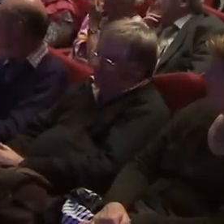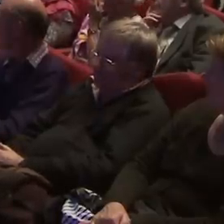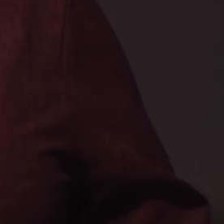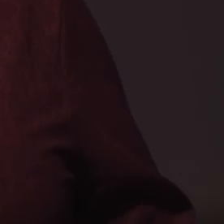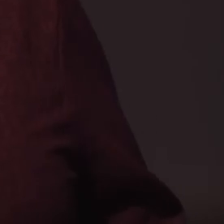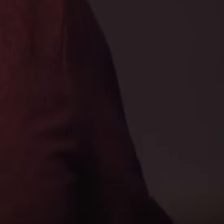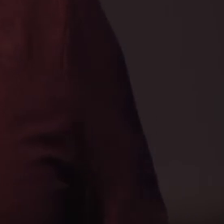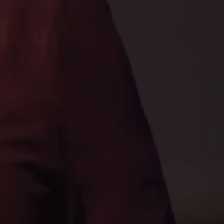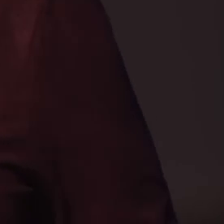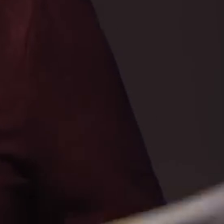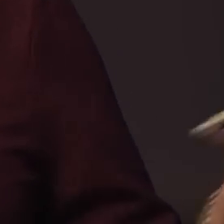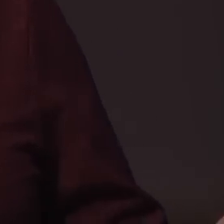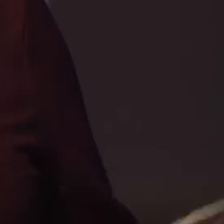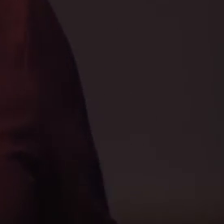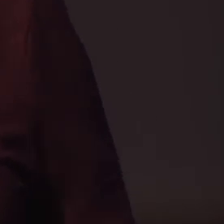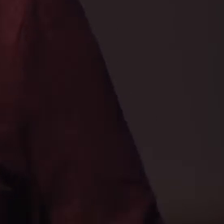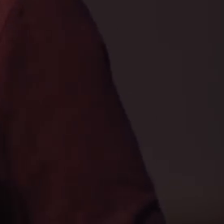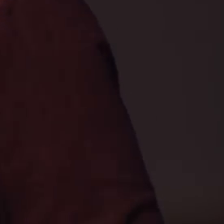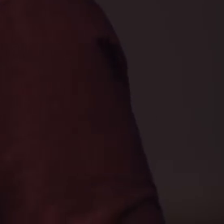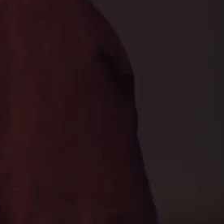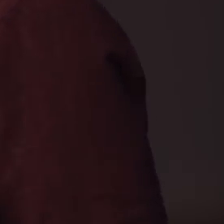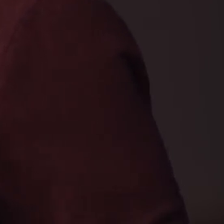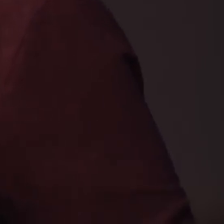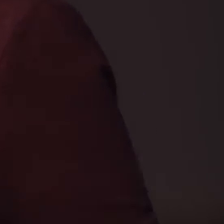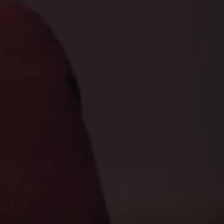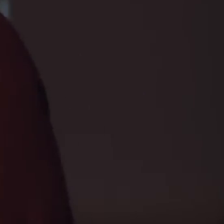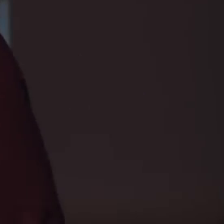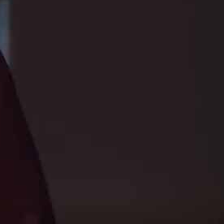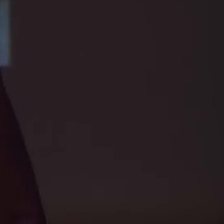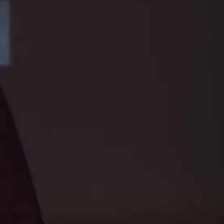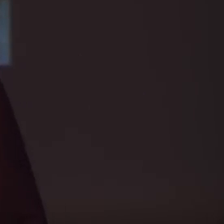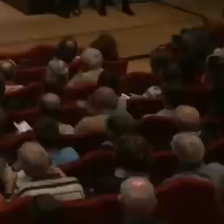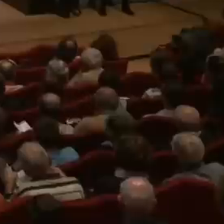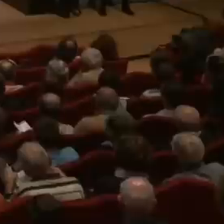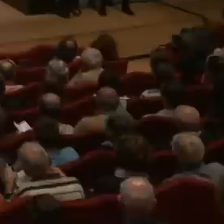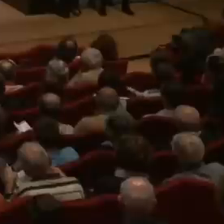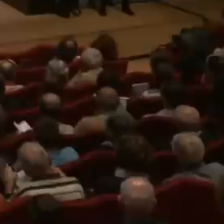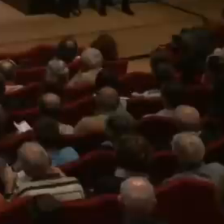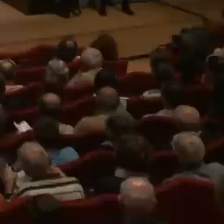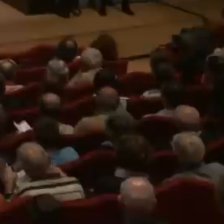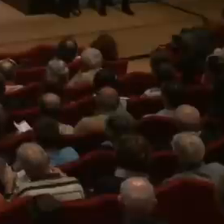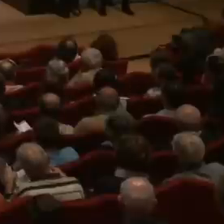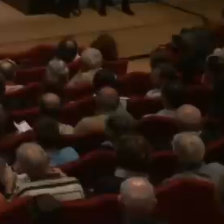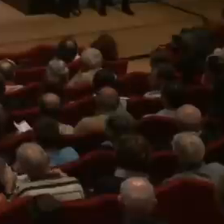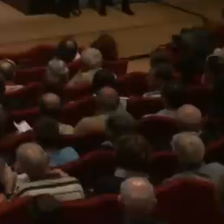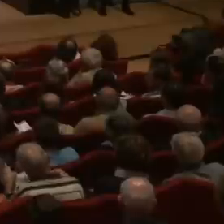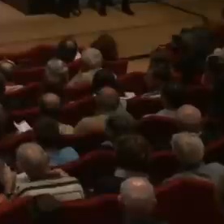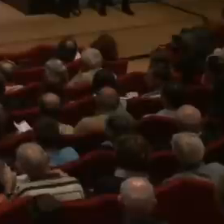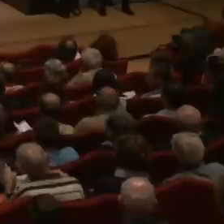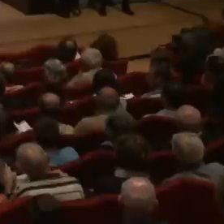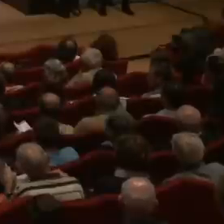je voulais vous dire aussi, ben vous le voyez, Juliette est à côté de moi, c'est que cette conférence sera retraduite en langue des